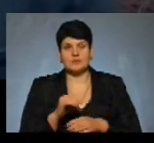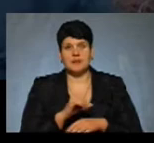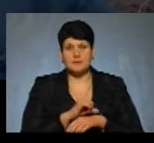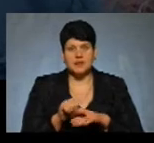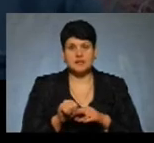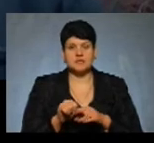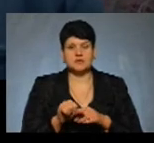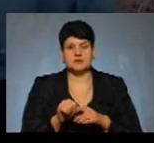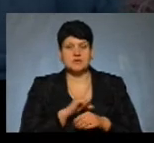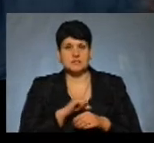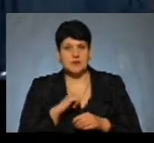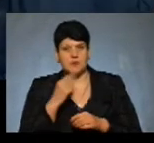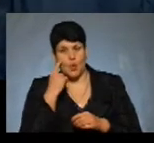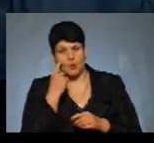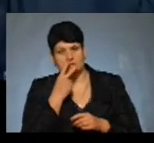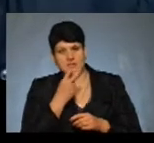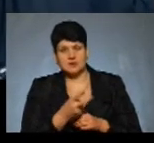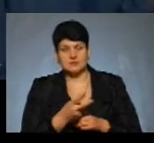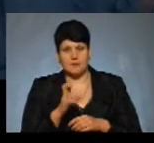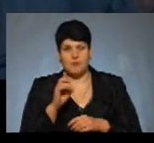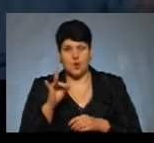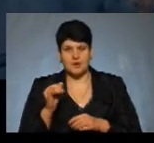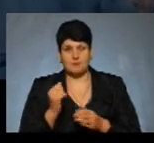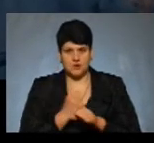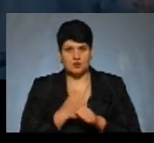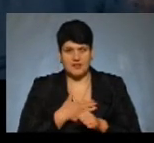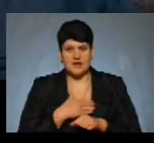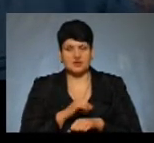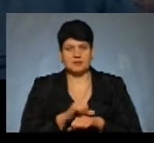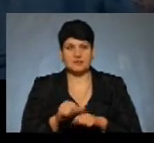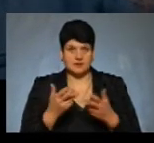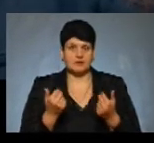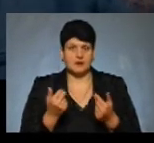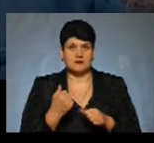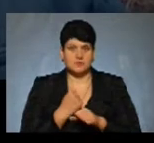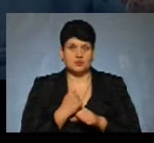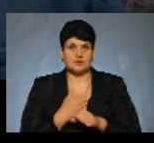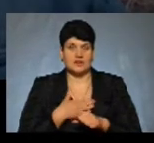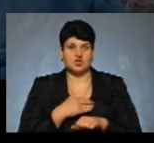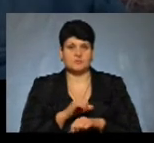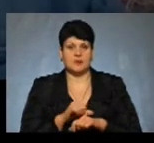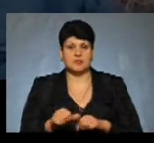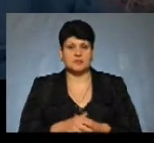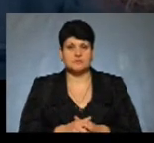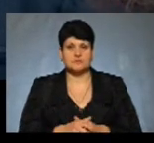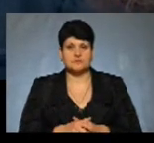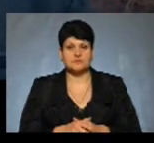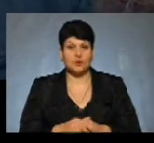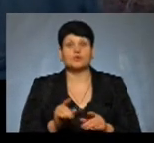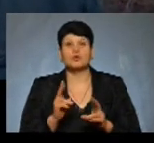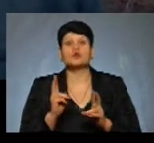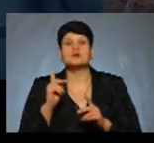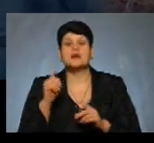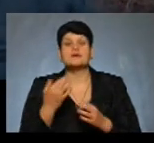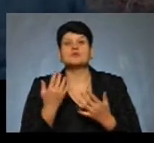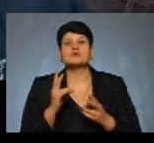що хочуть, то й роблять. Брокер працює на нашій митниці. Так. На нашій митниці працює брокер. От і маєте, і хто його знає, хто там